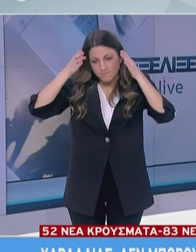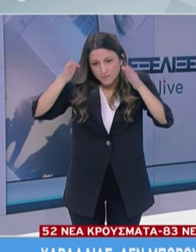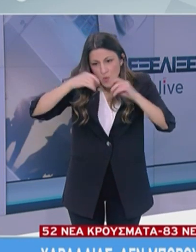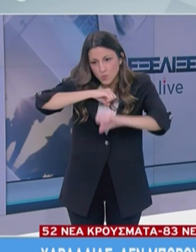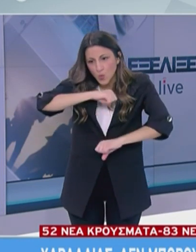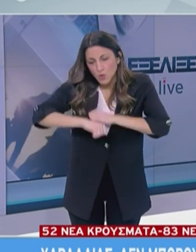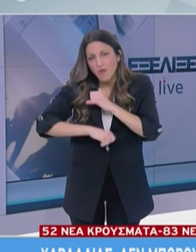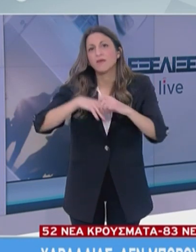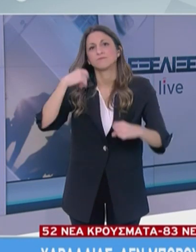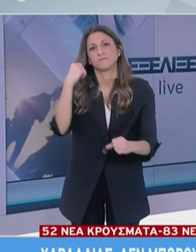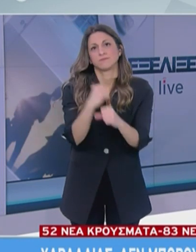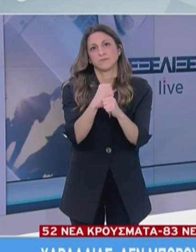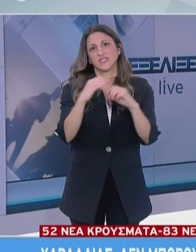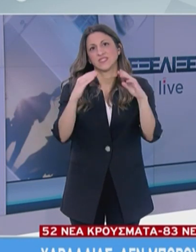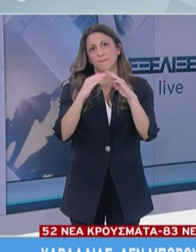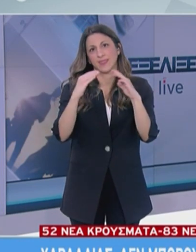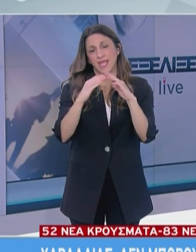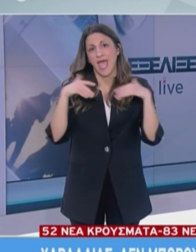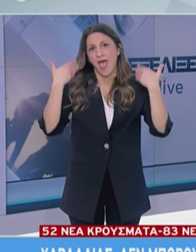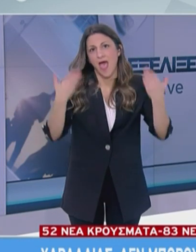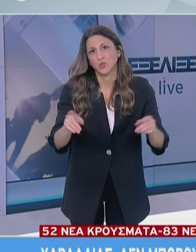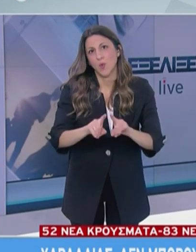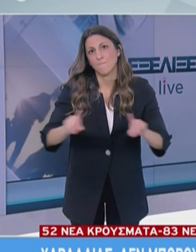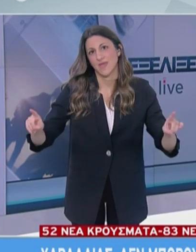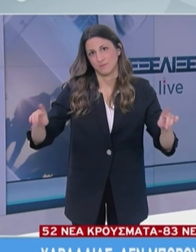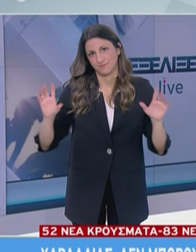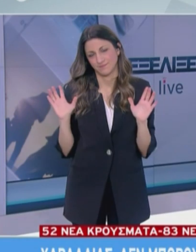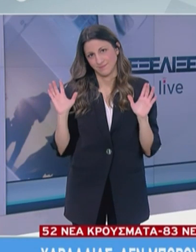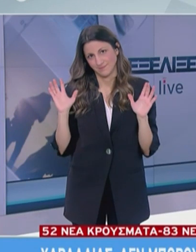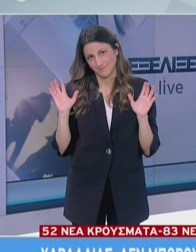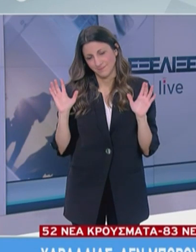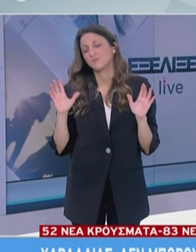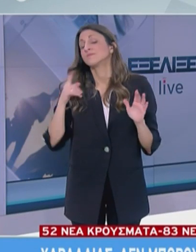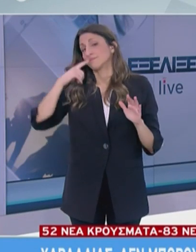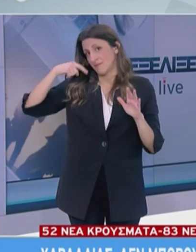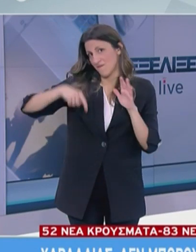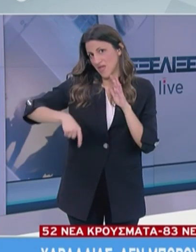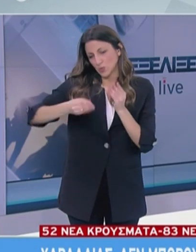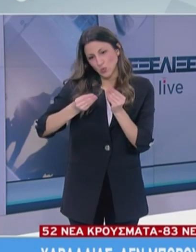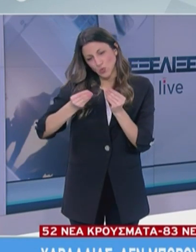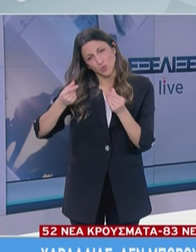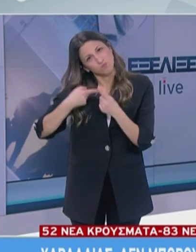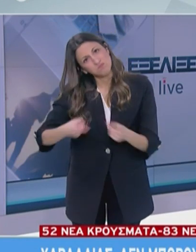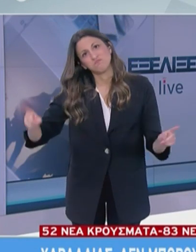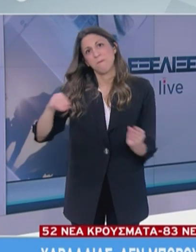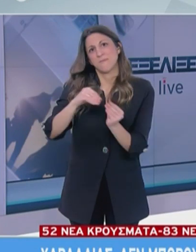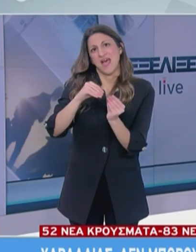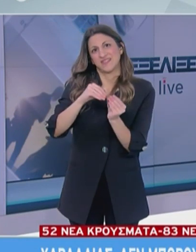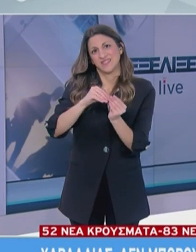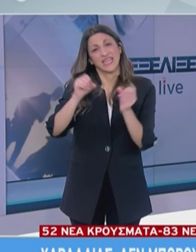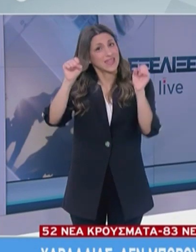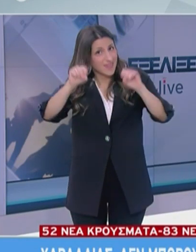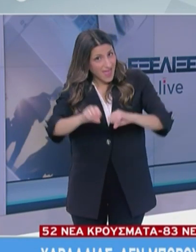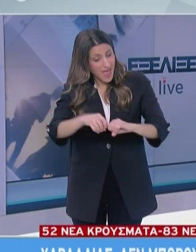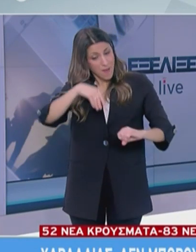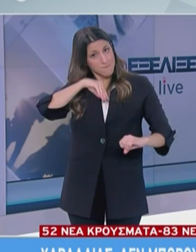και να μείνουμε σπίτια μας και μόνο σπίτια μας. Το Άγιο Φως φωτίζει τις καρδιές όλων μας. Φέτος με ένα διαφορετικό τρόπο, όπως με την ουσία της πίστης